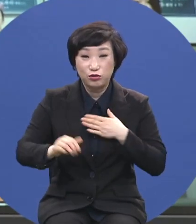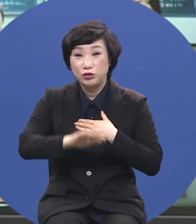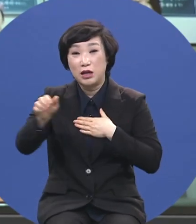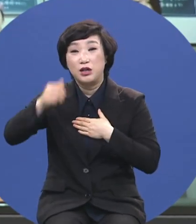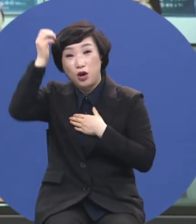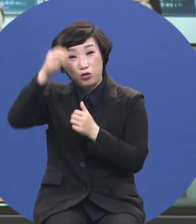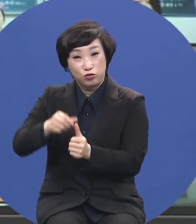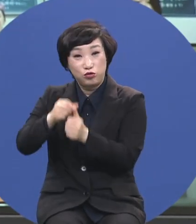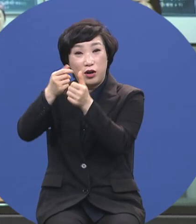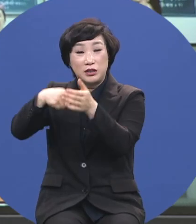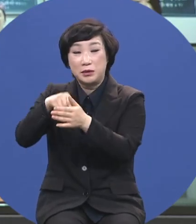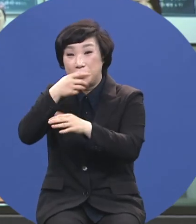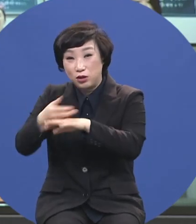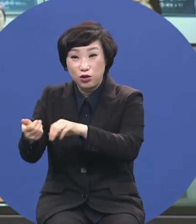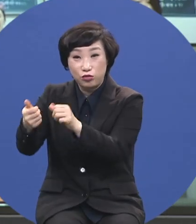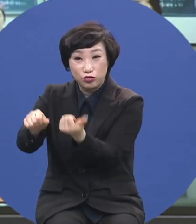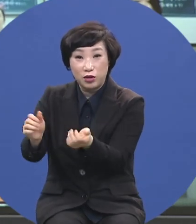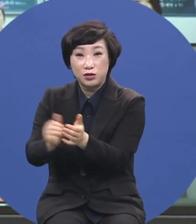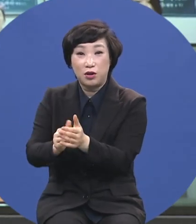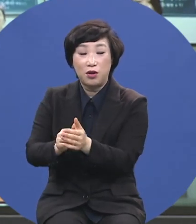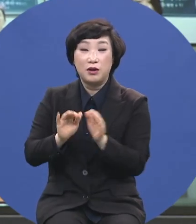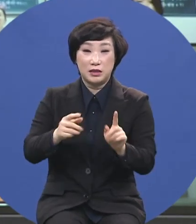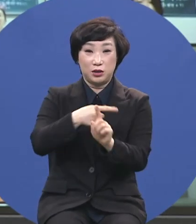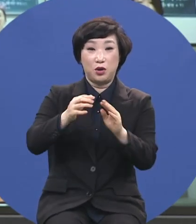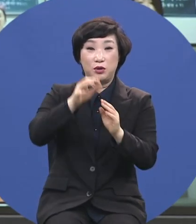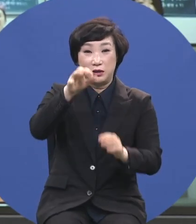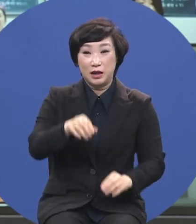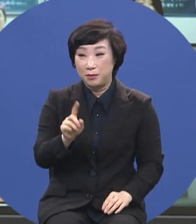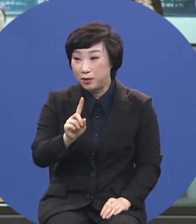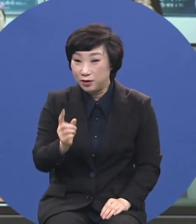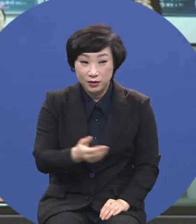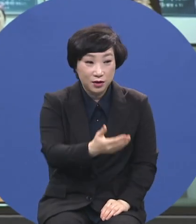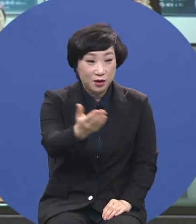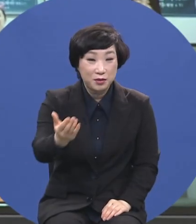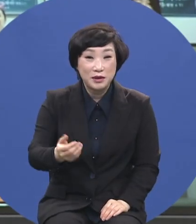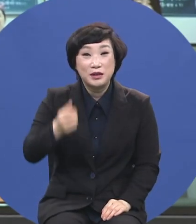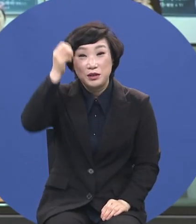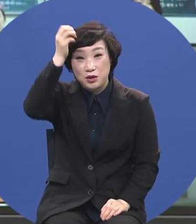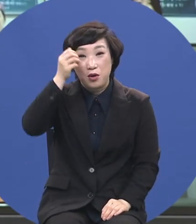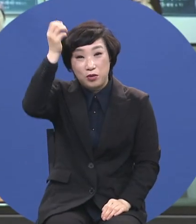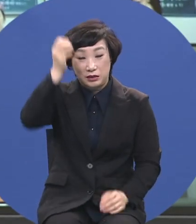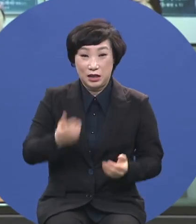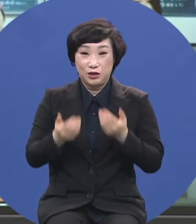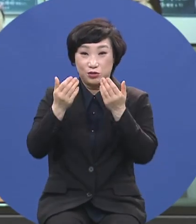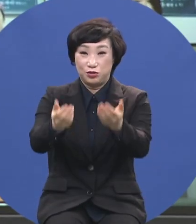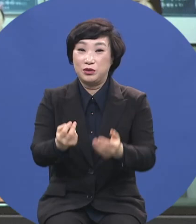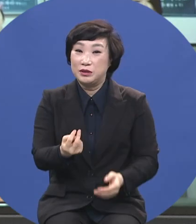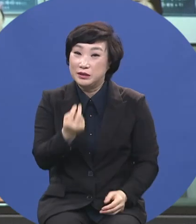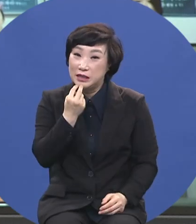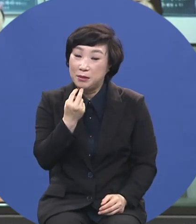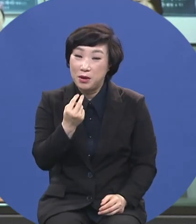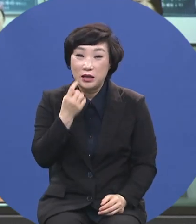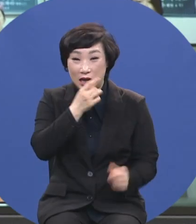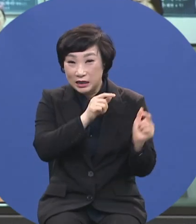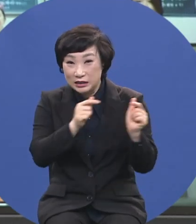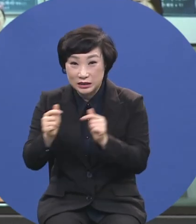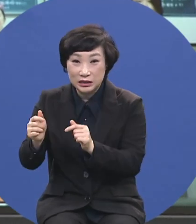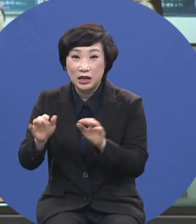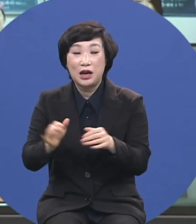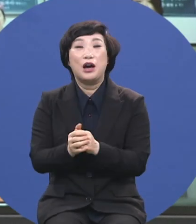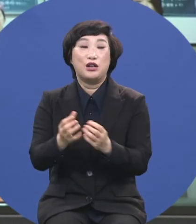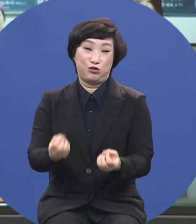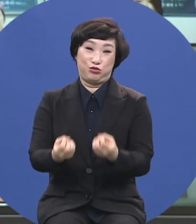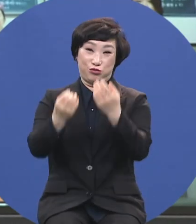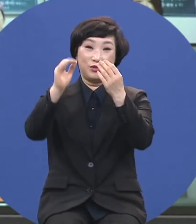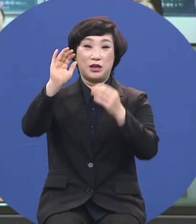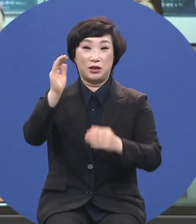살리려고 피 흘렸으니 교회는 반드시 영혼에게 주어진 생명의 양식의 축제가